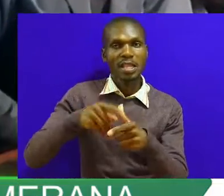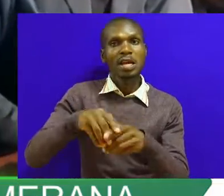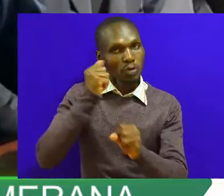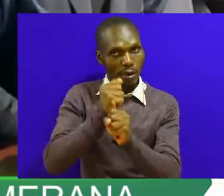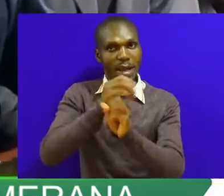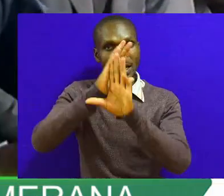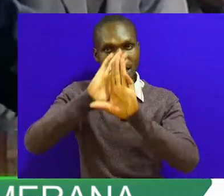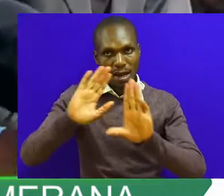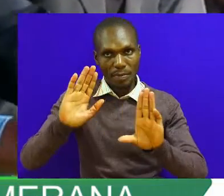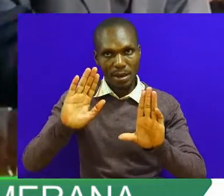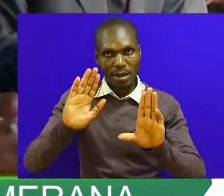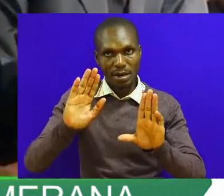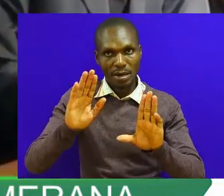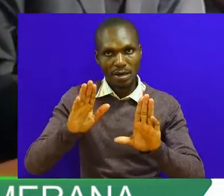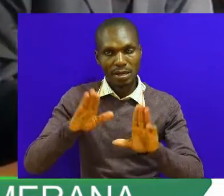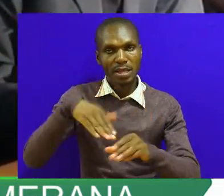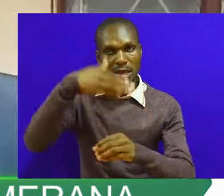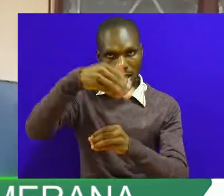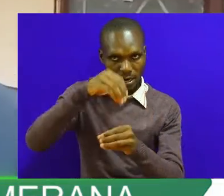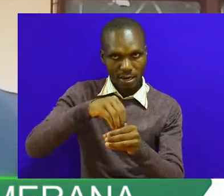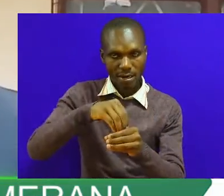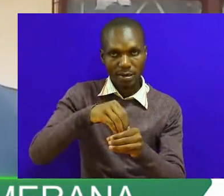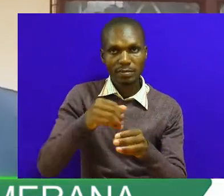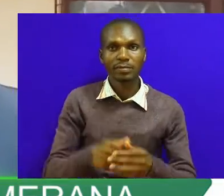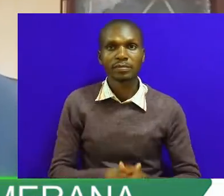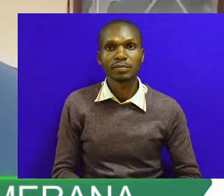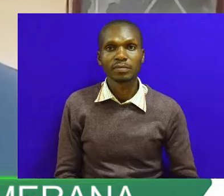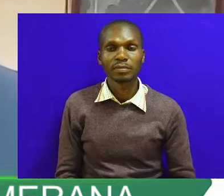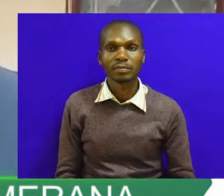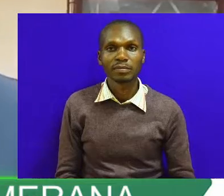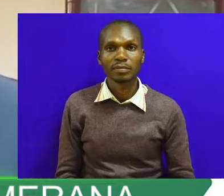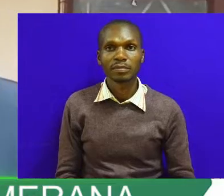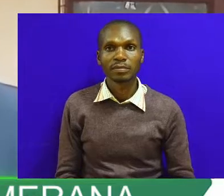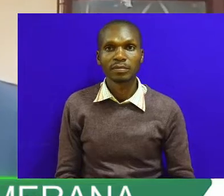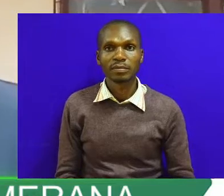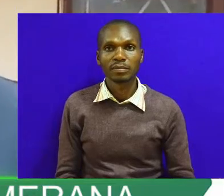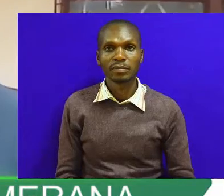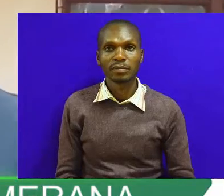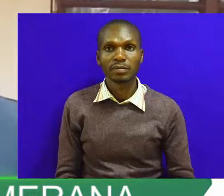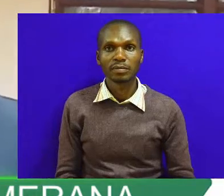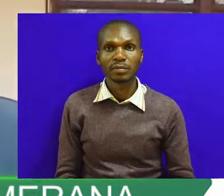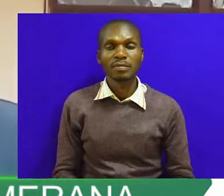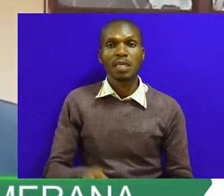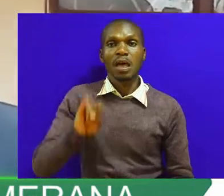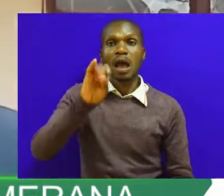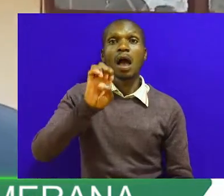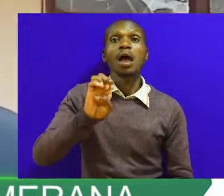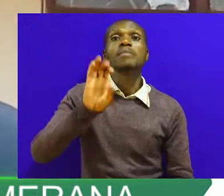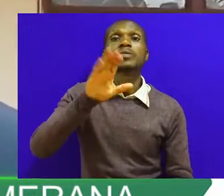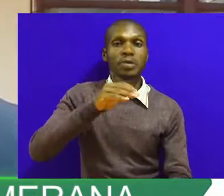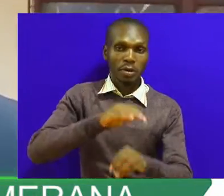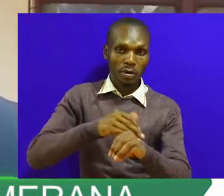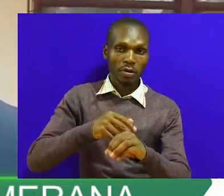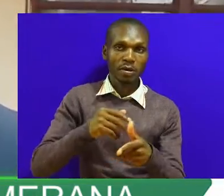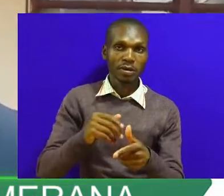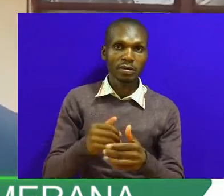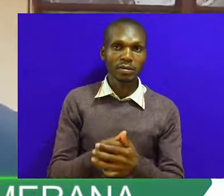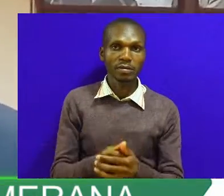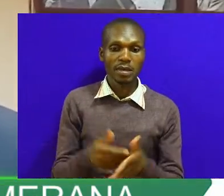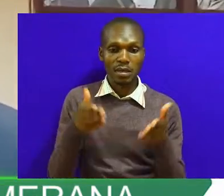kachikampeni Nichiabo mutu yobo chori. Tora ngeri kuna wala iwa IBC. Mwuchanga